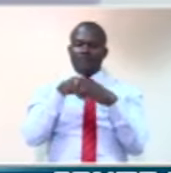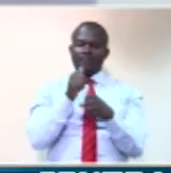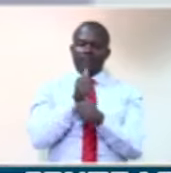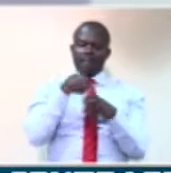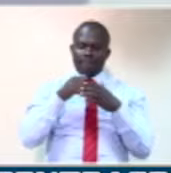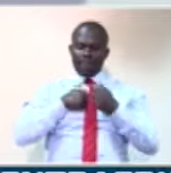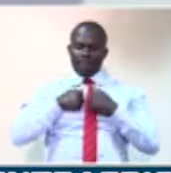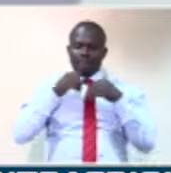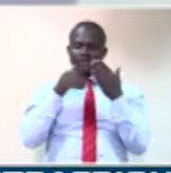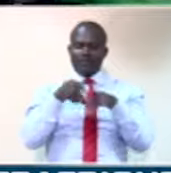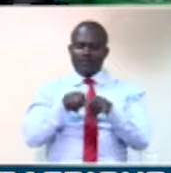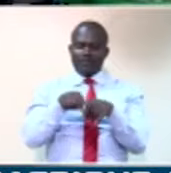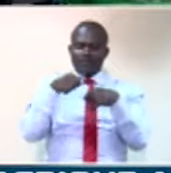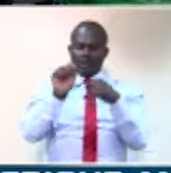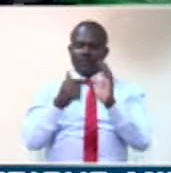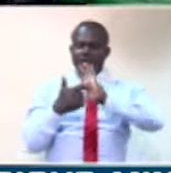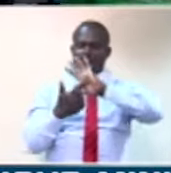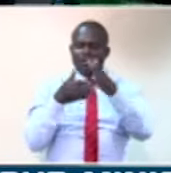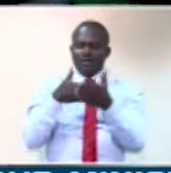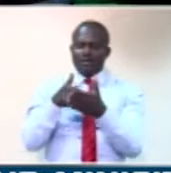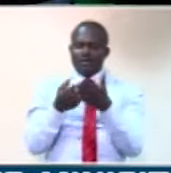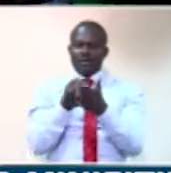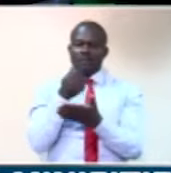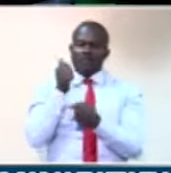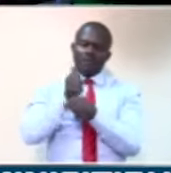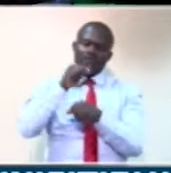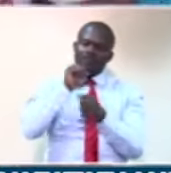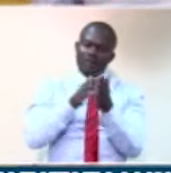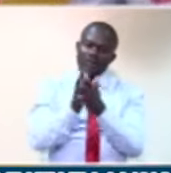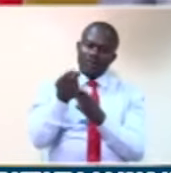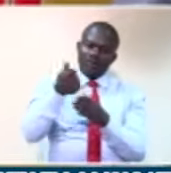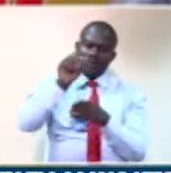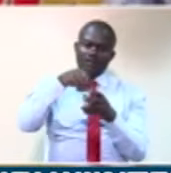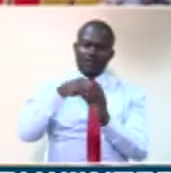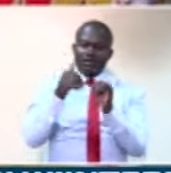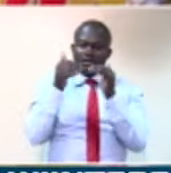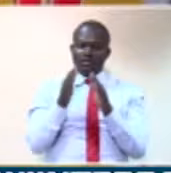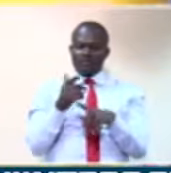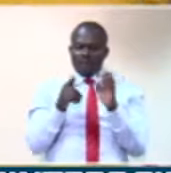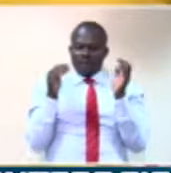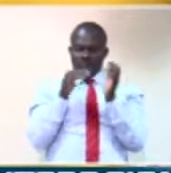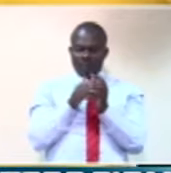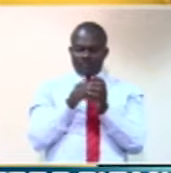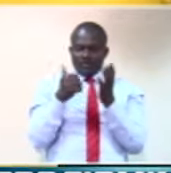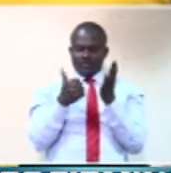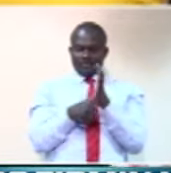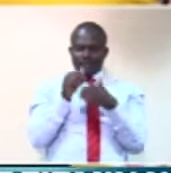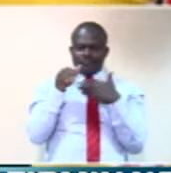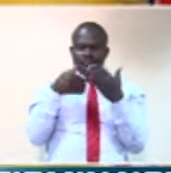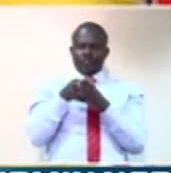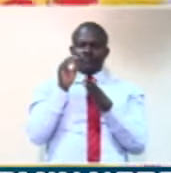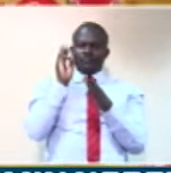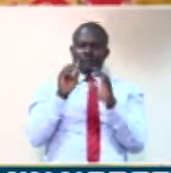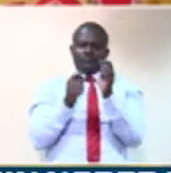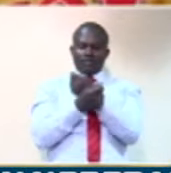mu Rwanda nabwo bugaragaza imbogamizi zituma abikorera badashora imari yabo mu mikino, ariko ngo iki kibazo bagiye kugikosora